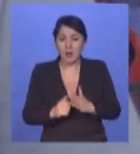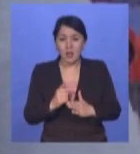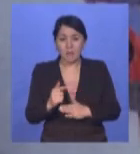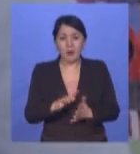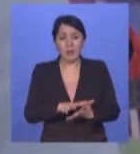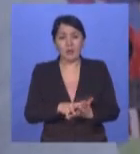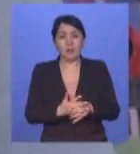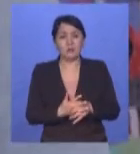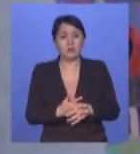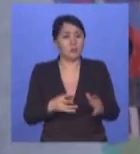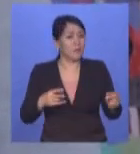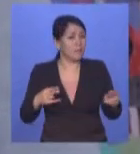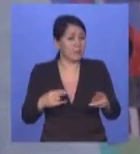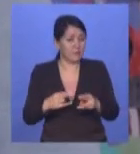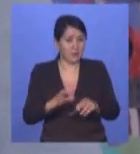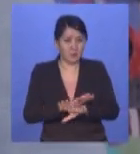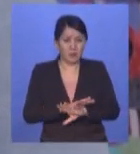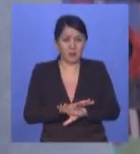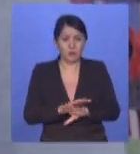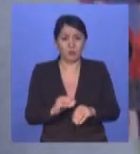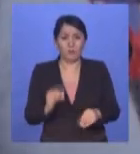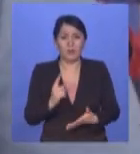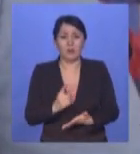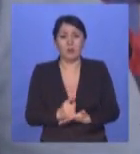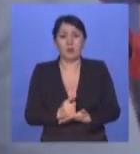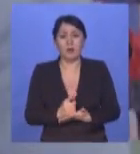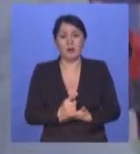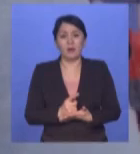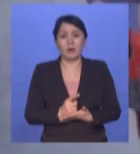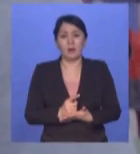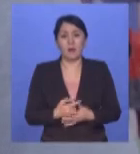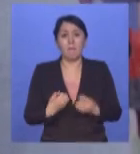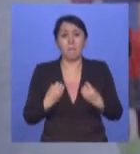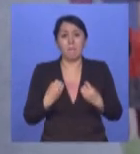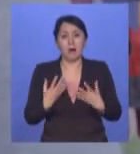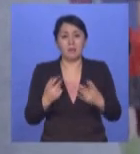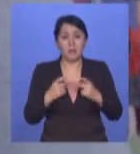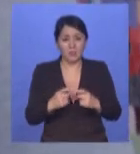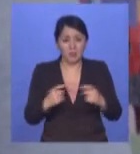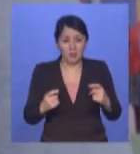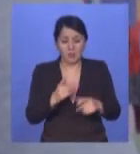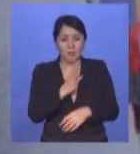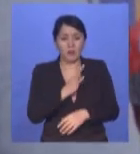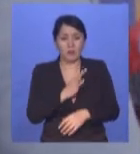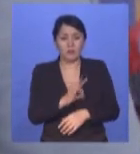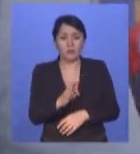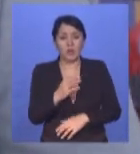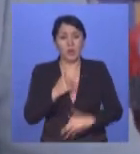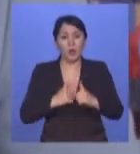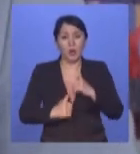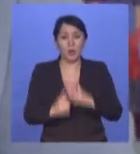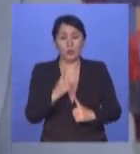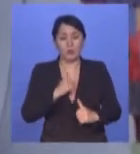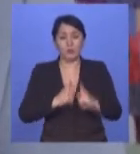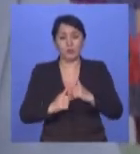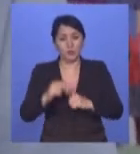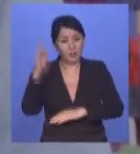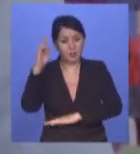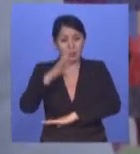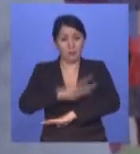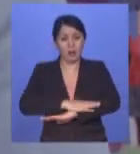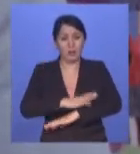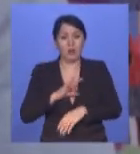яғни оларда шектеу болмау керек деп түсінеміз. Яғни осы қарапайым заттарды қолдана отыра мұғалімдер жаңағы сабақты